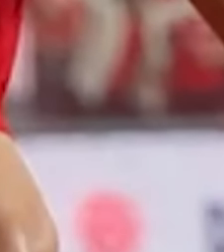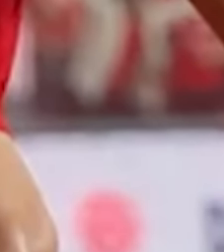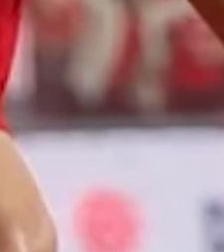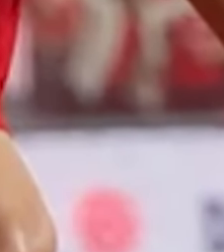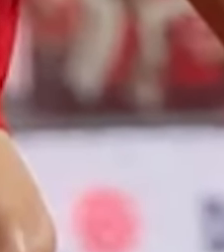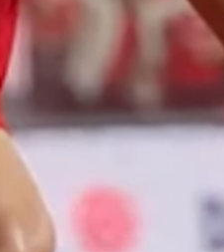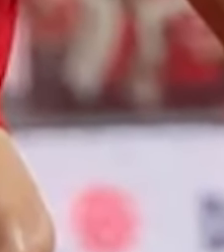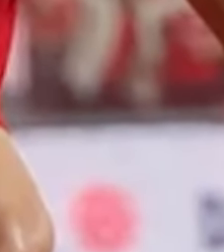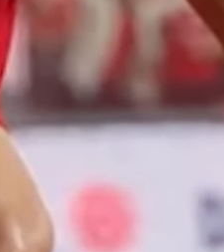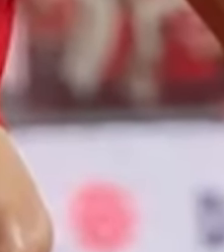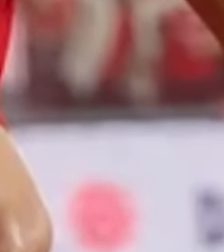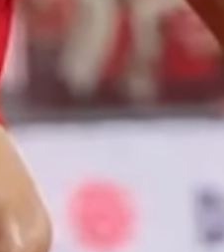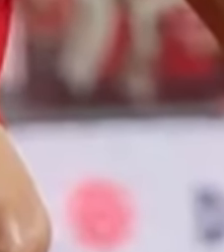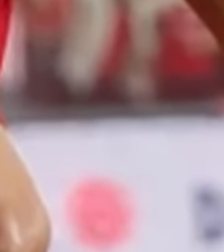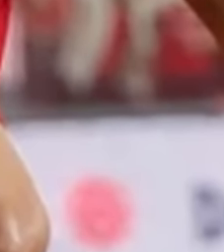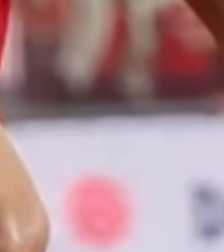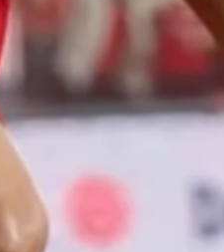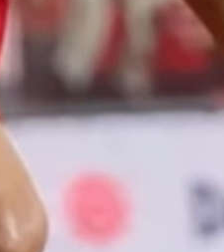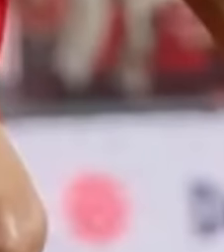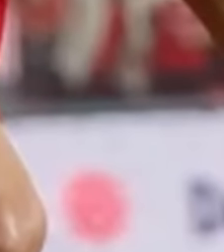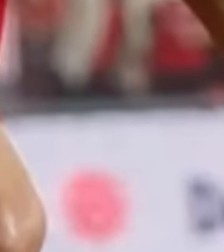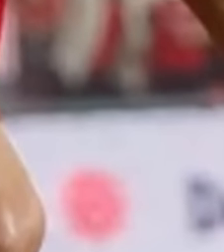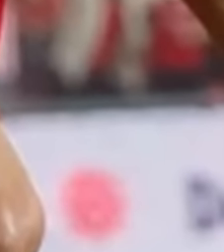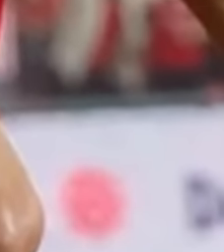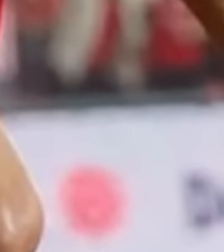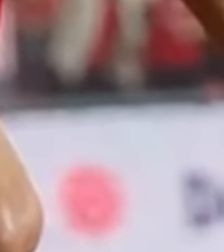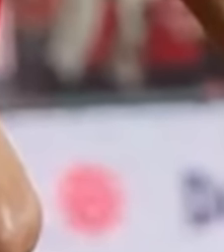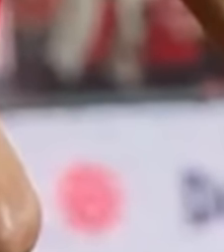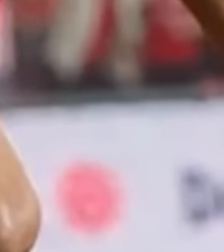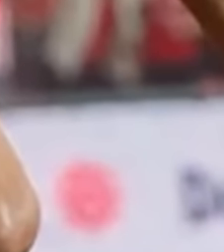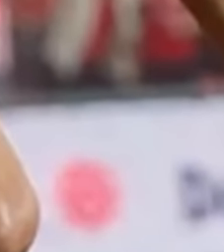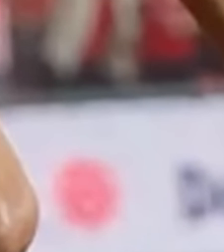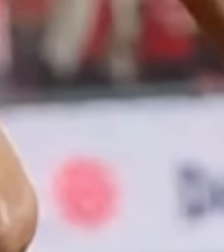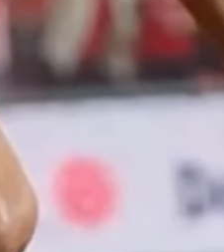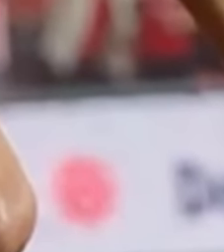ya. Kırmızı sıkandır kandır, forma terle